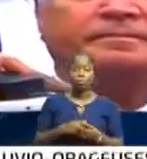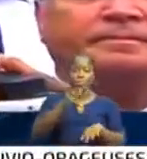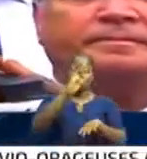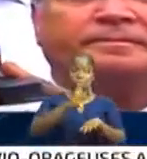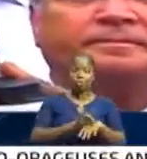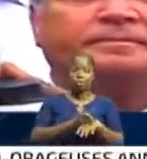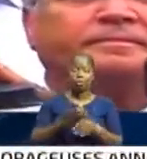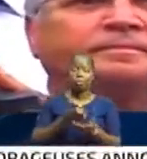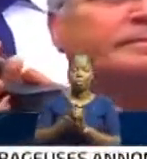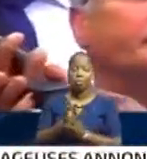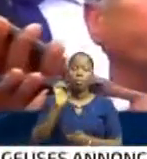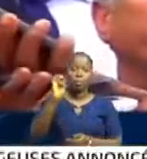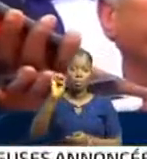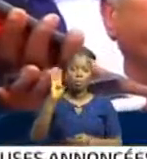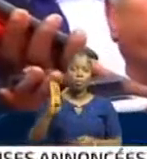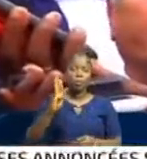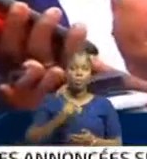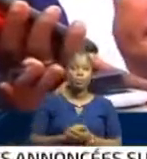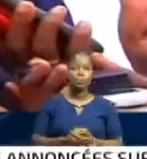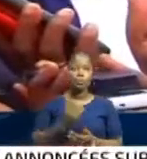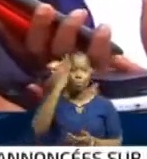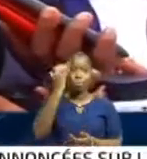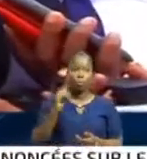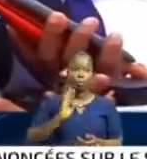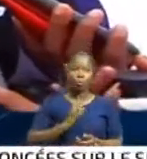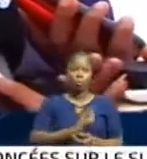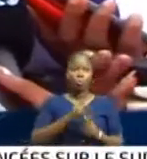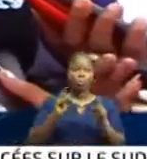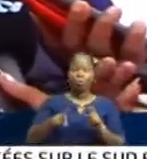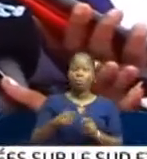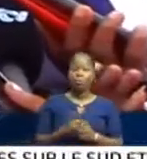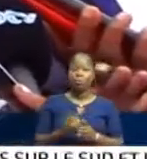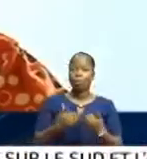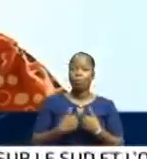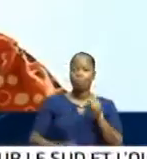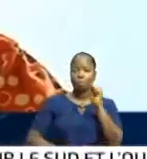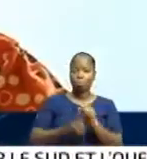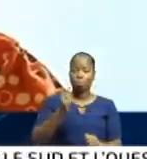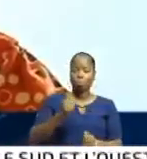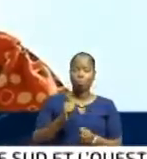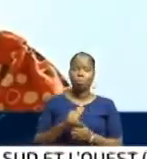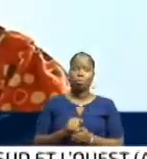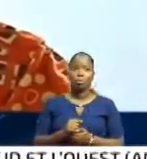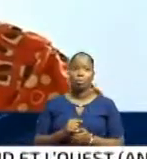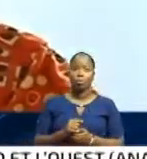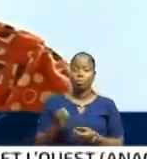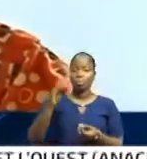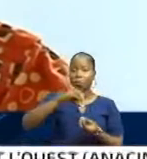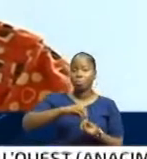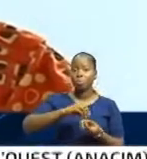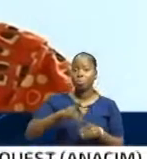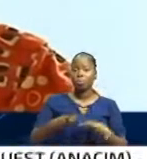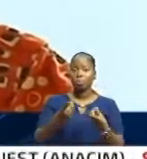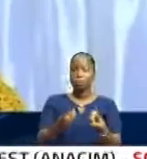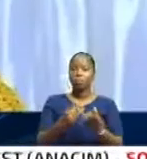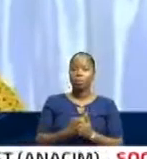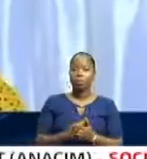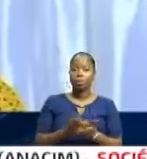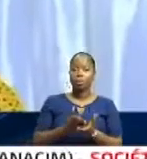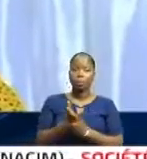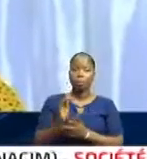qui justifie pourquoi nous devons avoir beaucoup plus de donneurs en sachant par avance